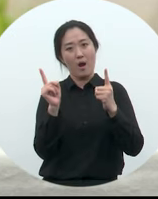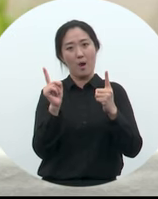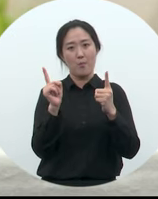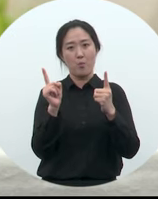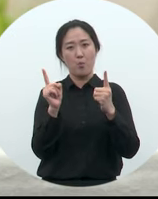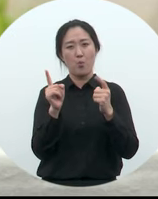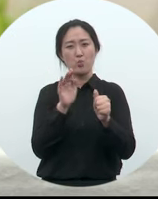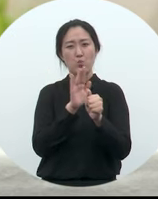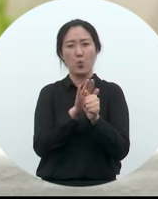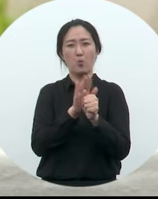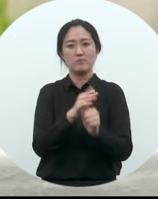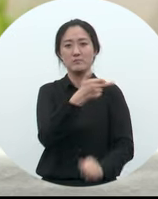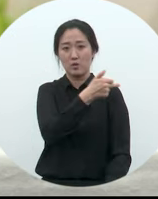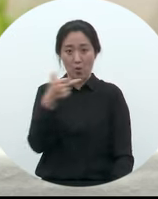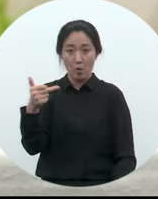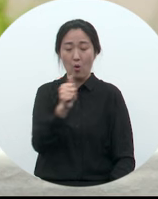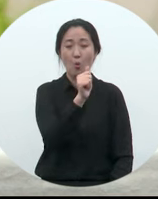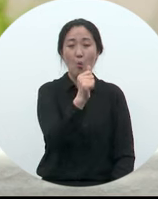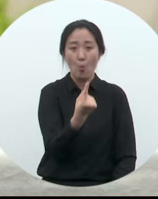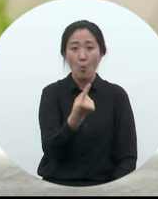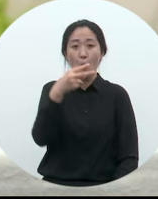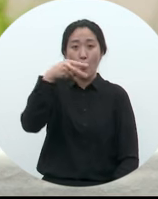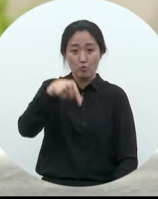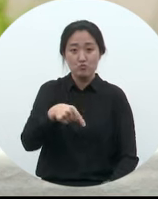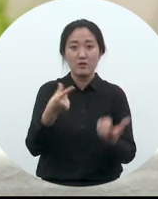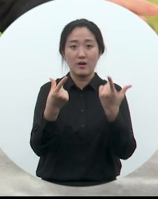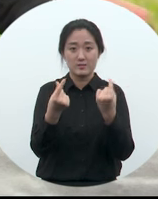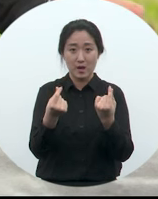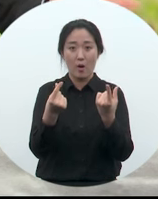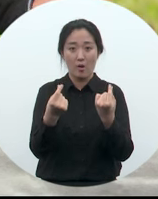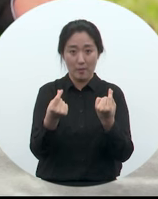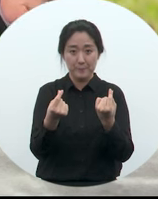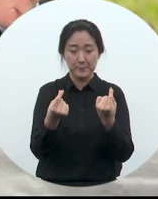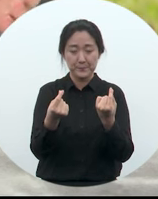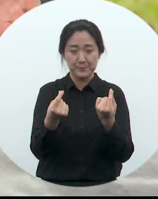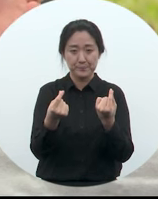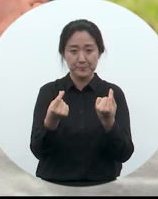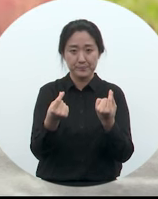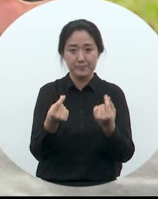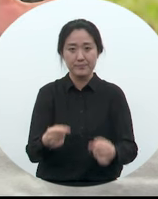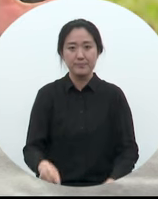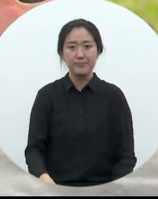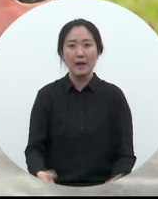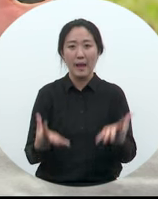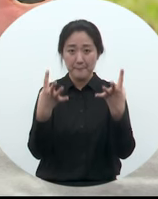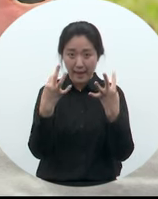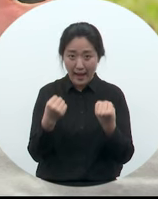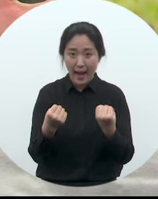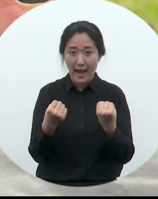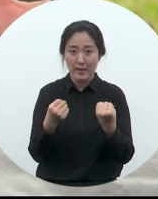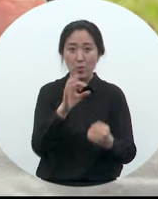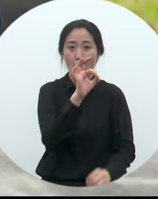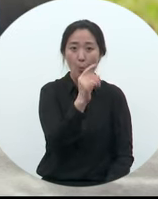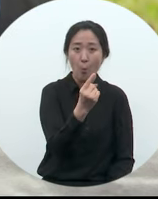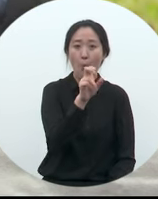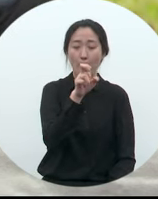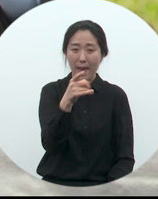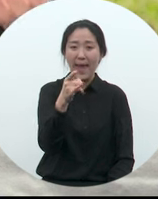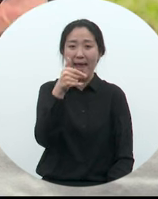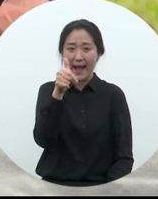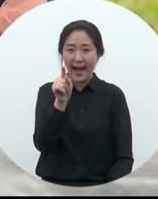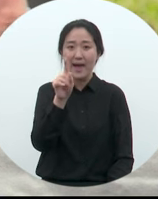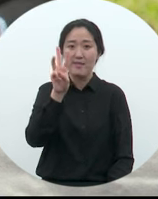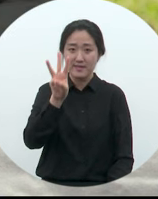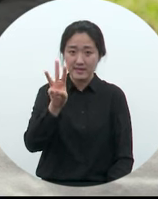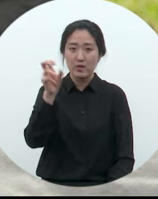원기를 회복해 주는데 도움이 굉장히 많이 됩니다. 호두처럼 오메가3 성분들이 많이 들어있고요. 역시 비타민